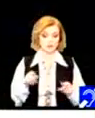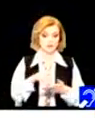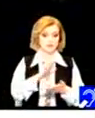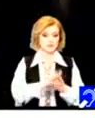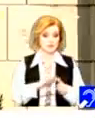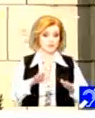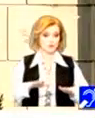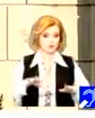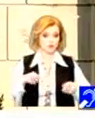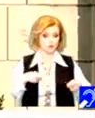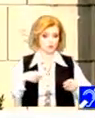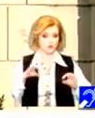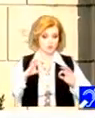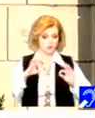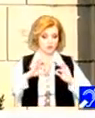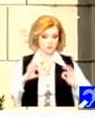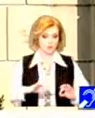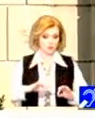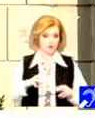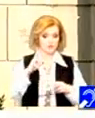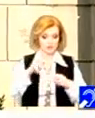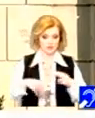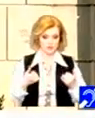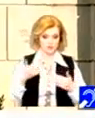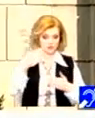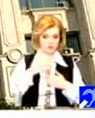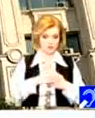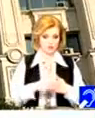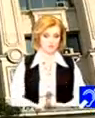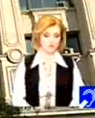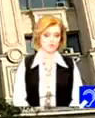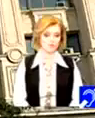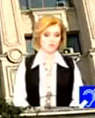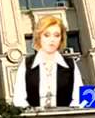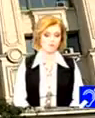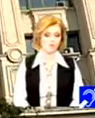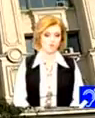înscriere pentru postul de conducere din Ministerul Public expiră în această seară.